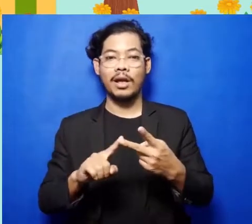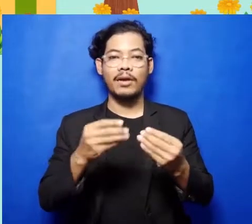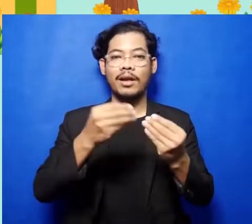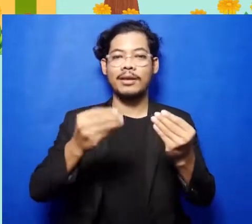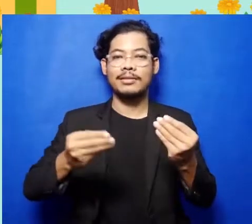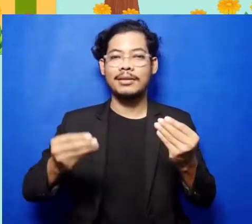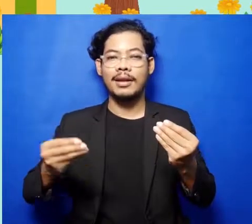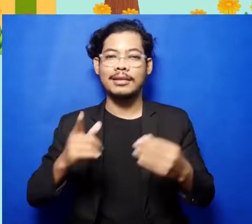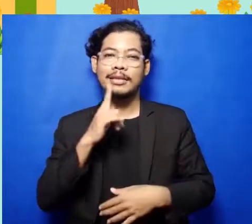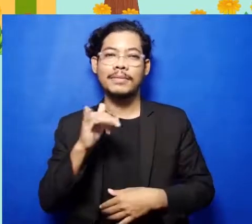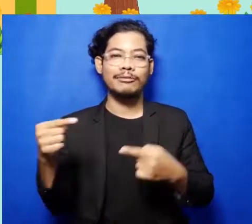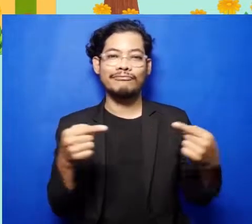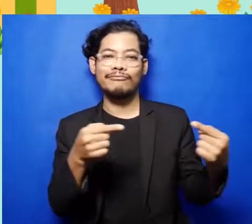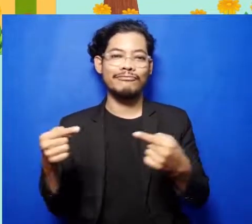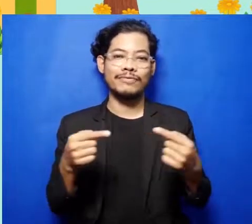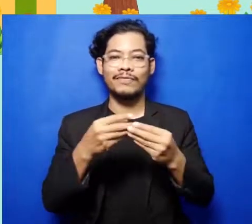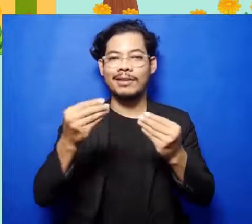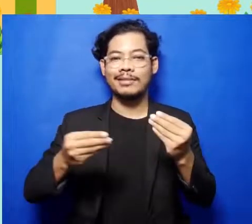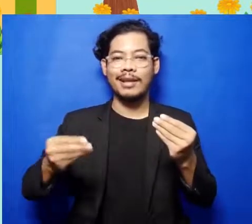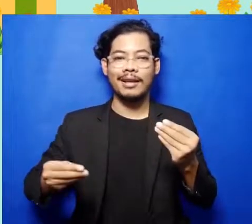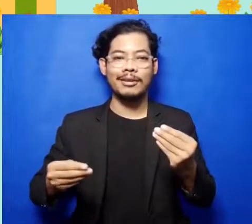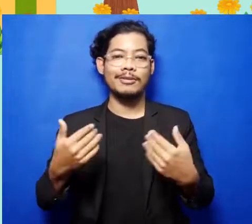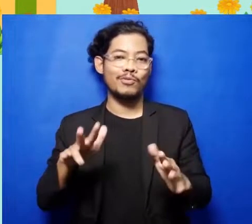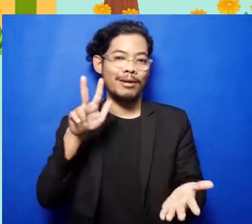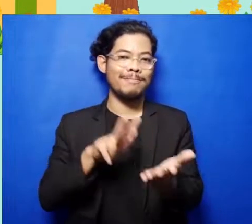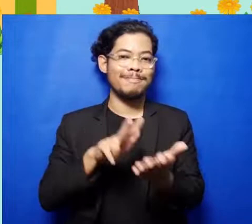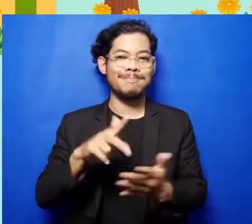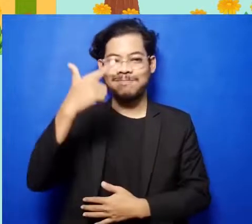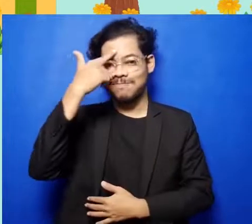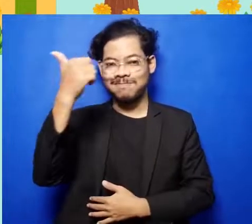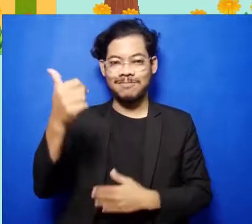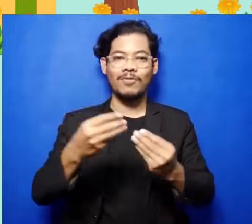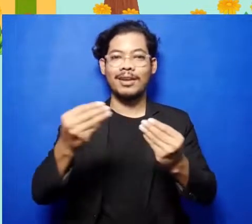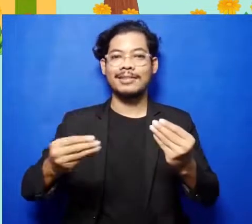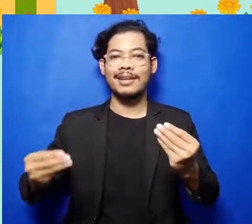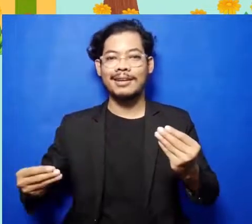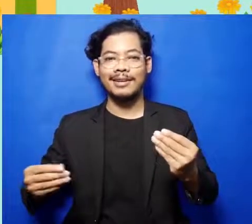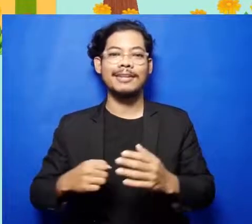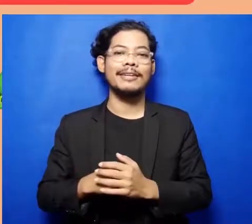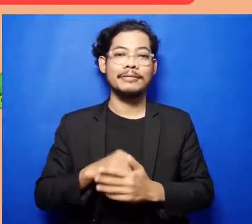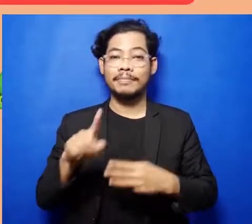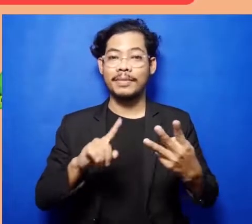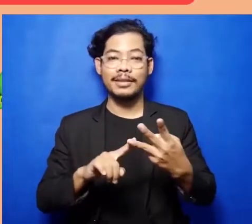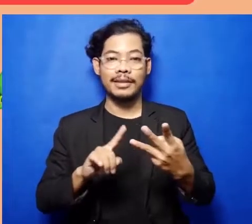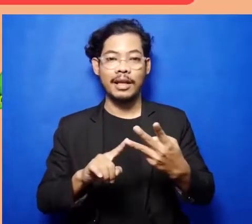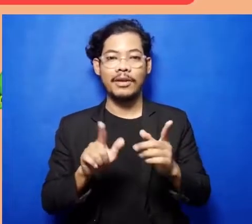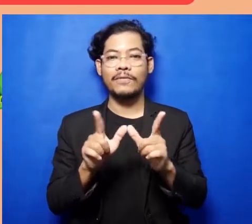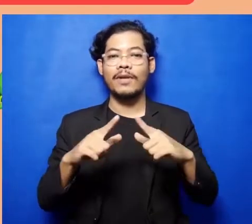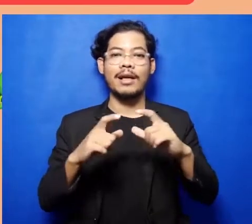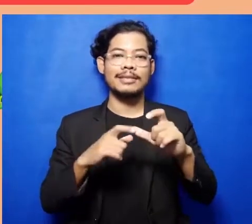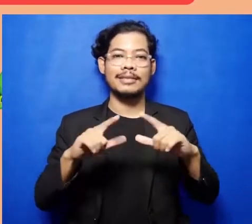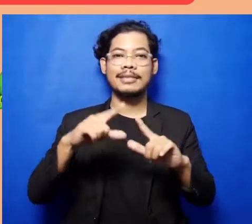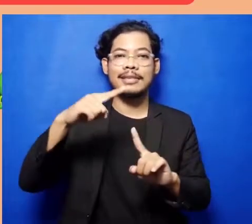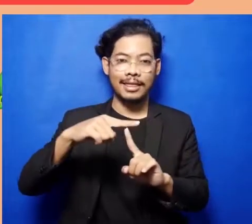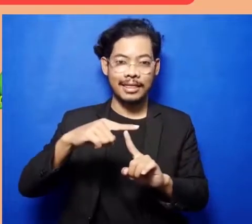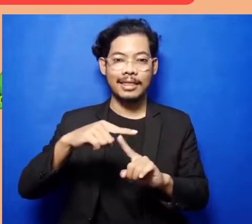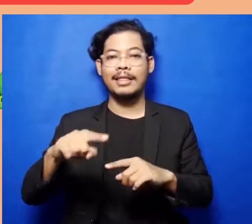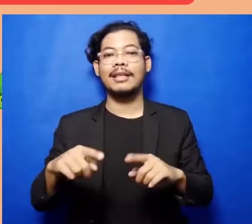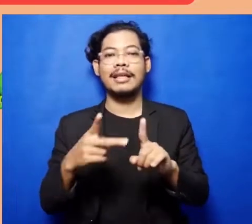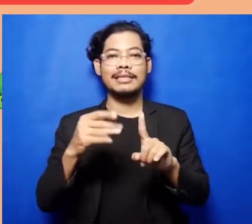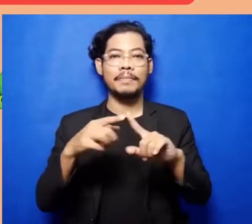2. Perkara sebeda kaitana sarang waris, akaci sengketa waris tor penetapan ahli waris.